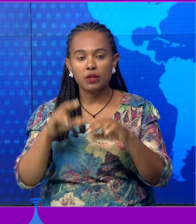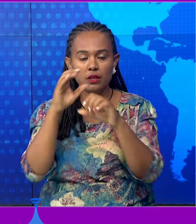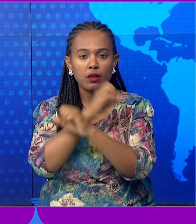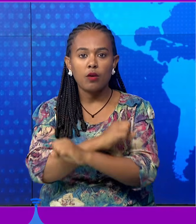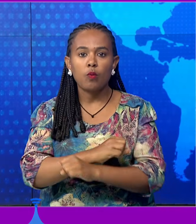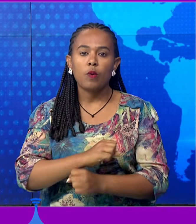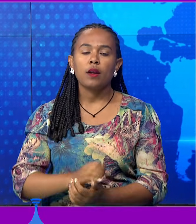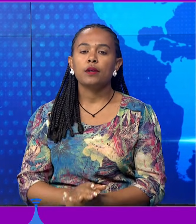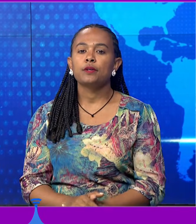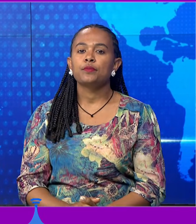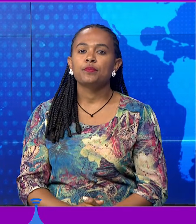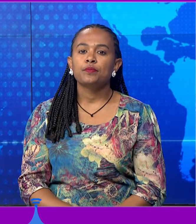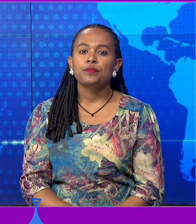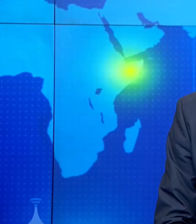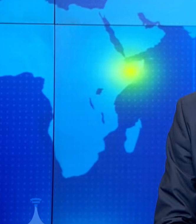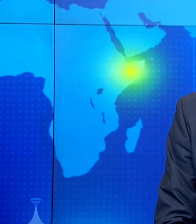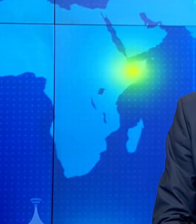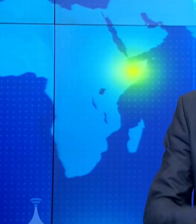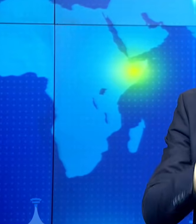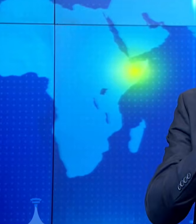ተጠናቋል።